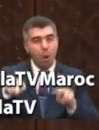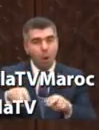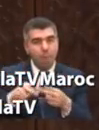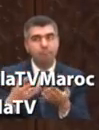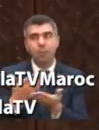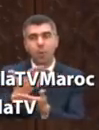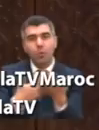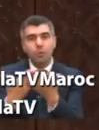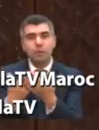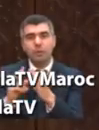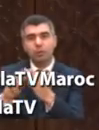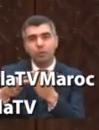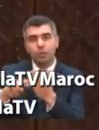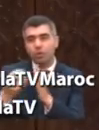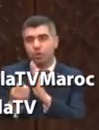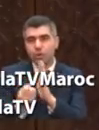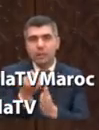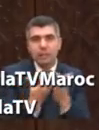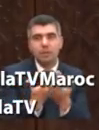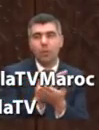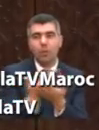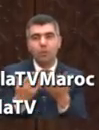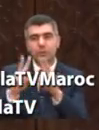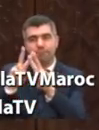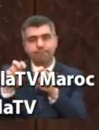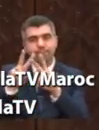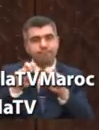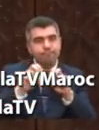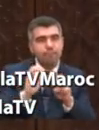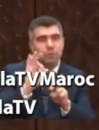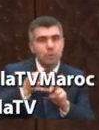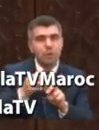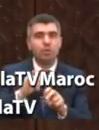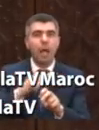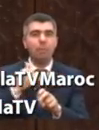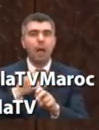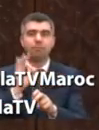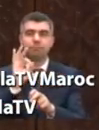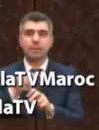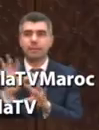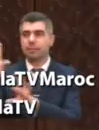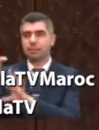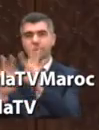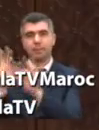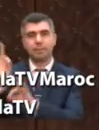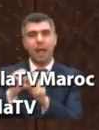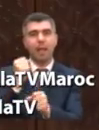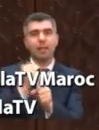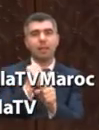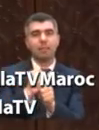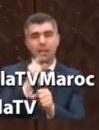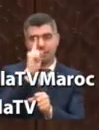المهني، مقاربة الكفايات، وأيضا مقاربة التمرس والتدرج.